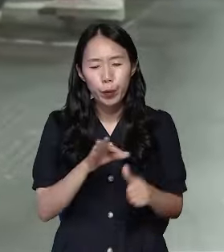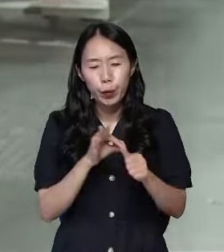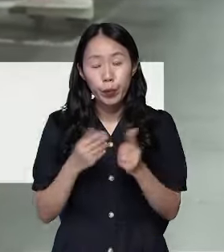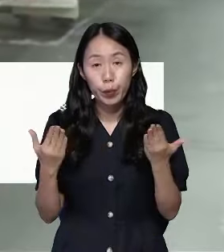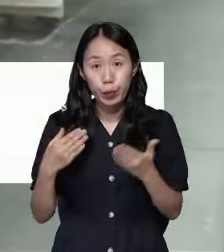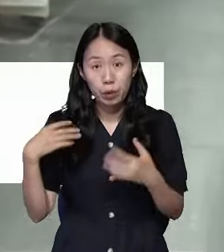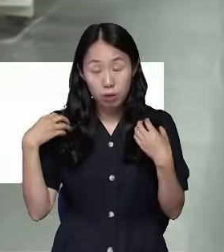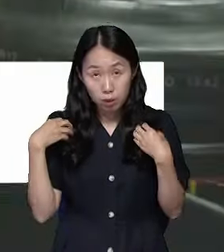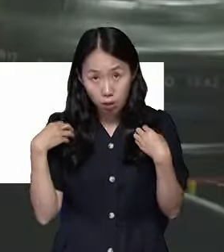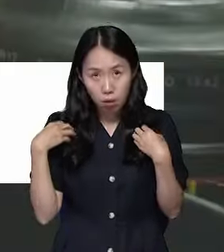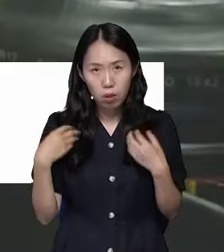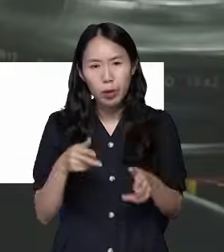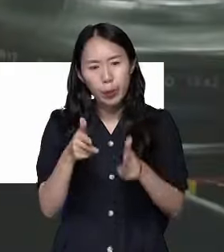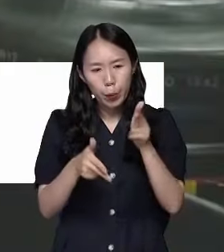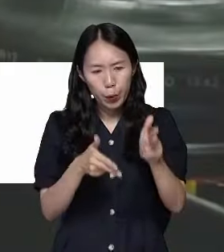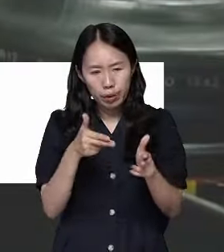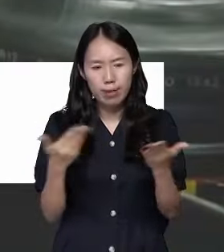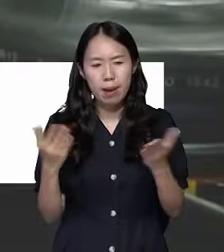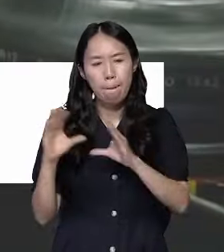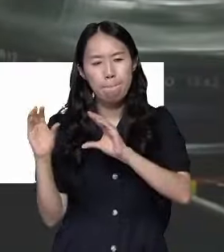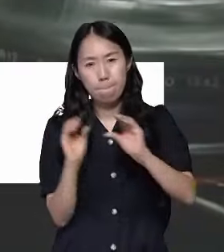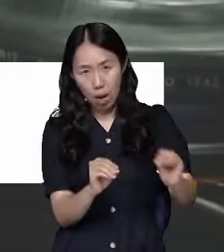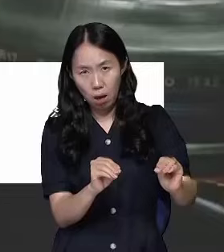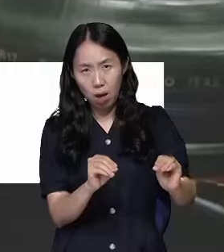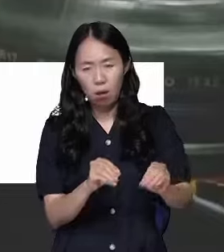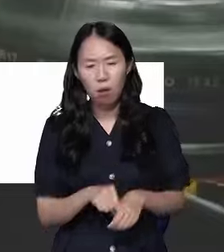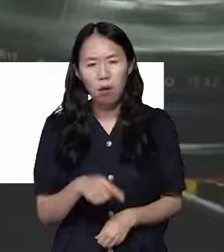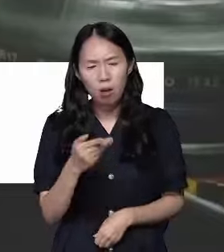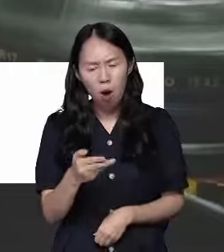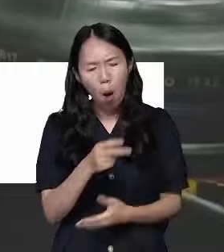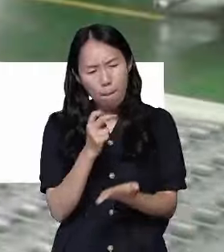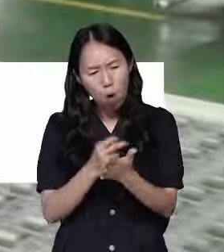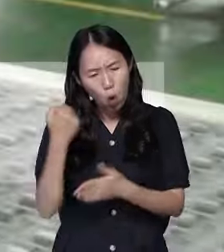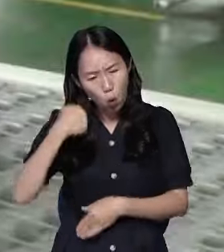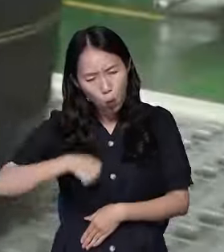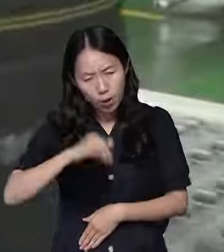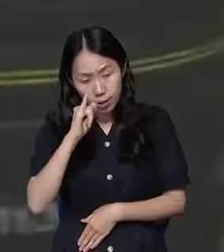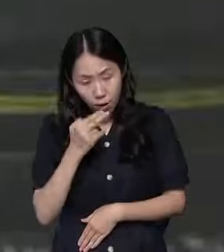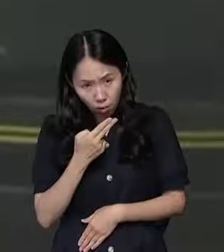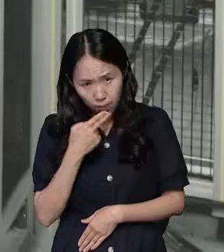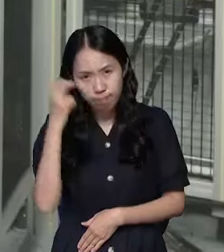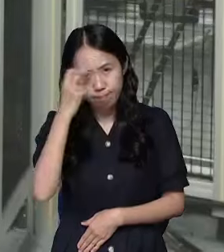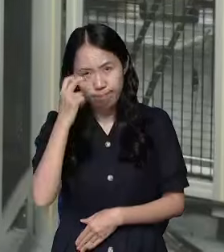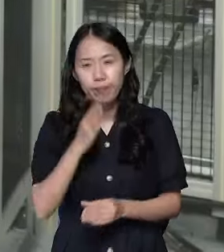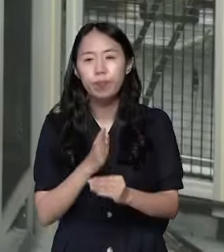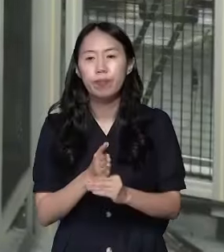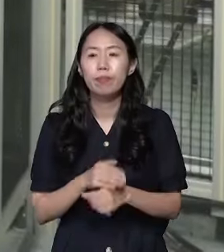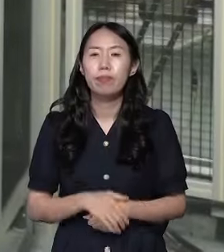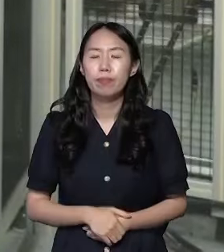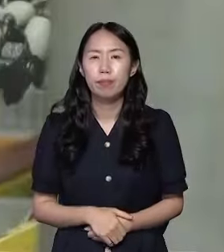광주고용노동청은 해당 공정에 대해 작업 중지 명령을 내리고 중대재해처벌법 위반 여부를 수사하고 있습니다.